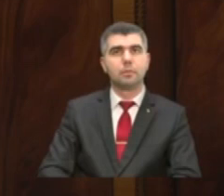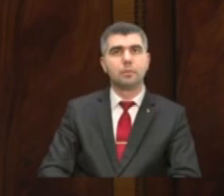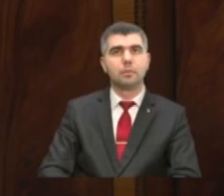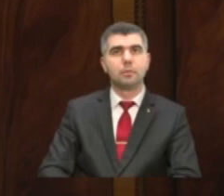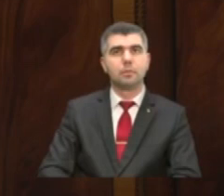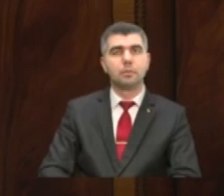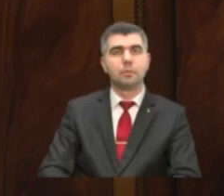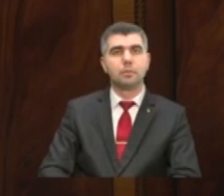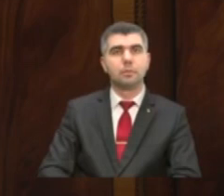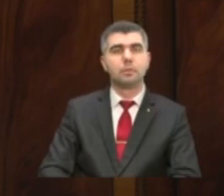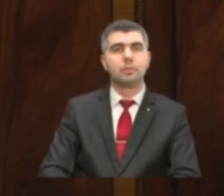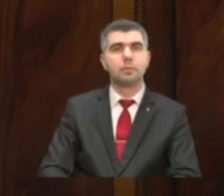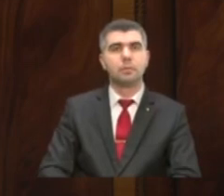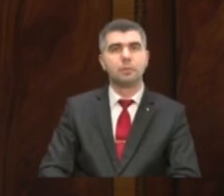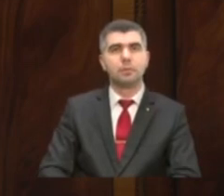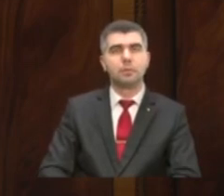السادة النواب،